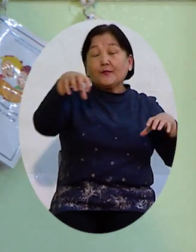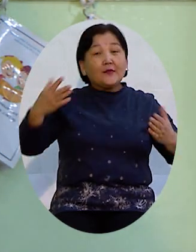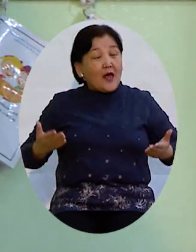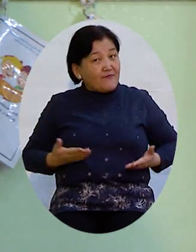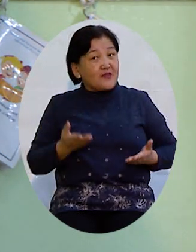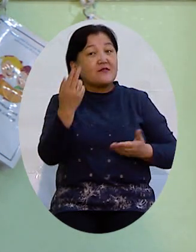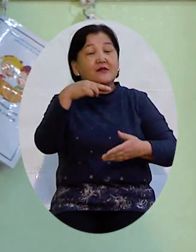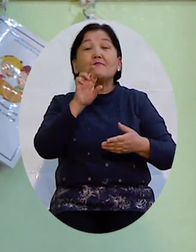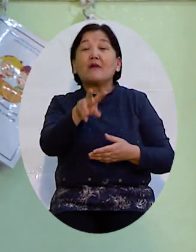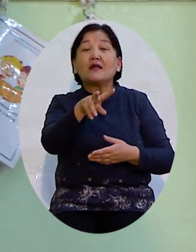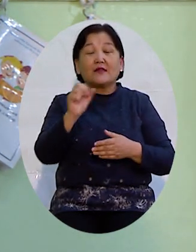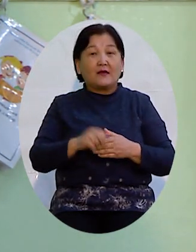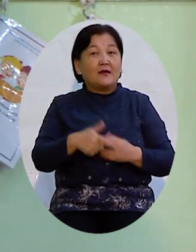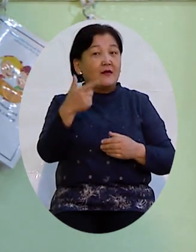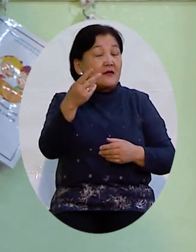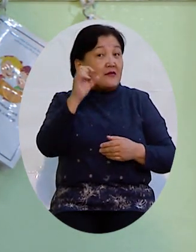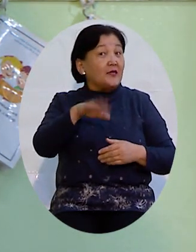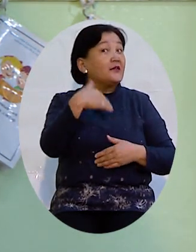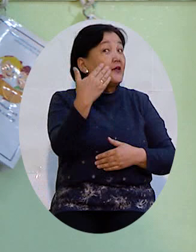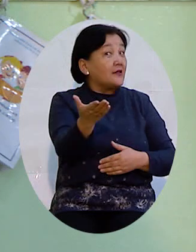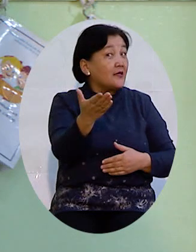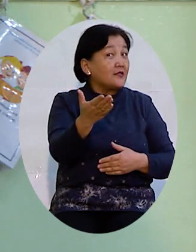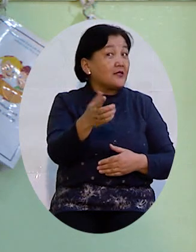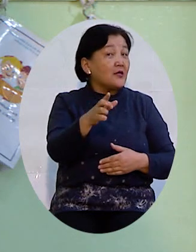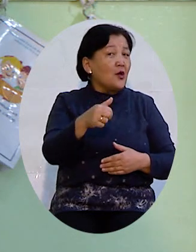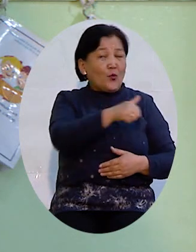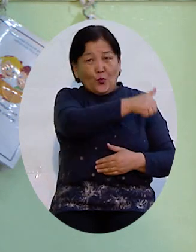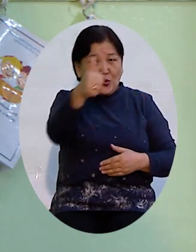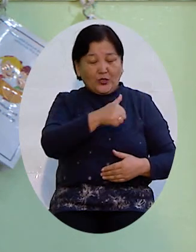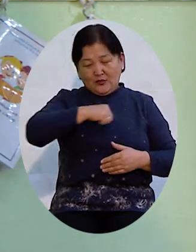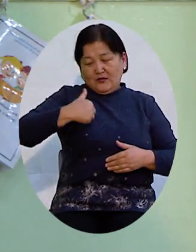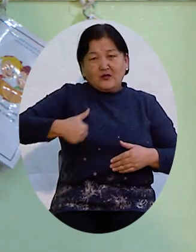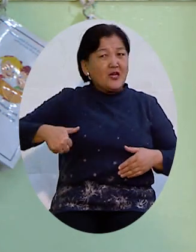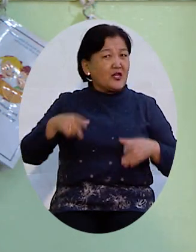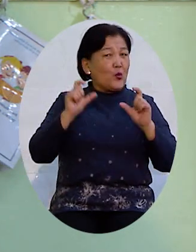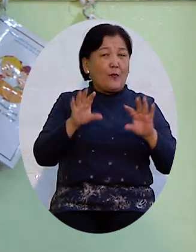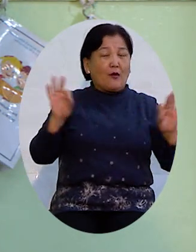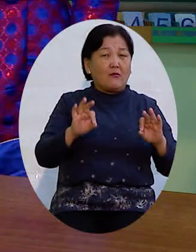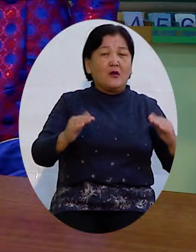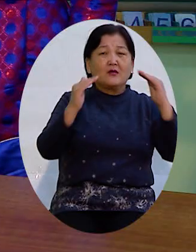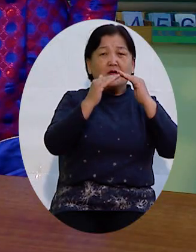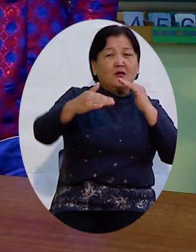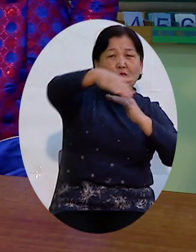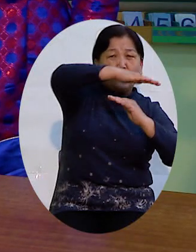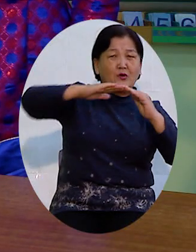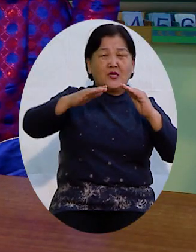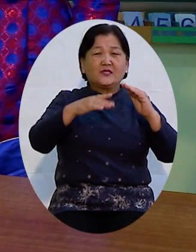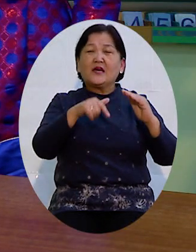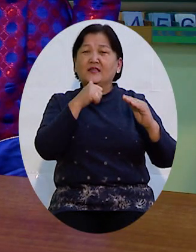байлаа. Гэмин тэднээс бүтэн дээлтэн хор, гэрн бүрээс сайтай үйлчлөө гэвэл